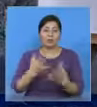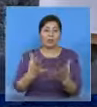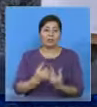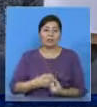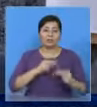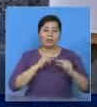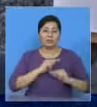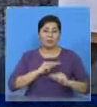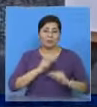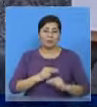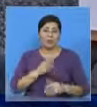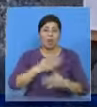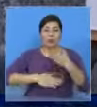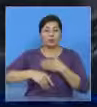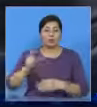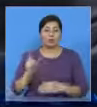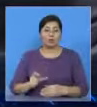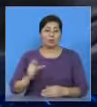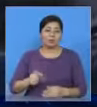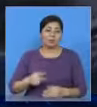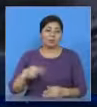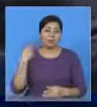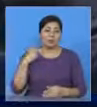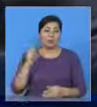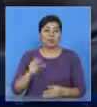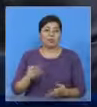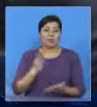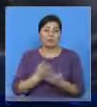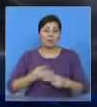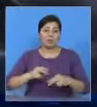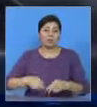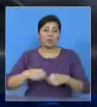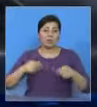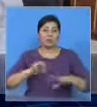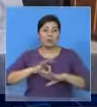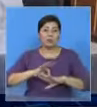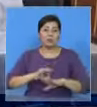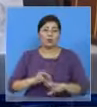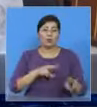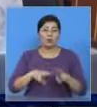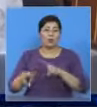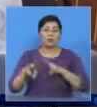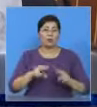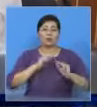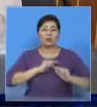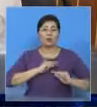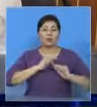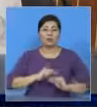еңбекке жарамды мүмкіндігі шектеулі жандар, борышкерлер бар. Жәрмеңкенің ашық өтуі үшін қоғамдық бақылаушылар да жұмыс істеді.